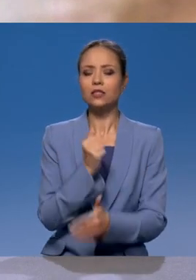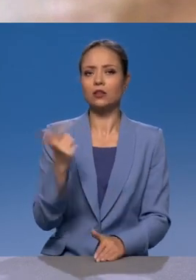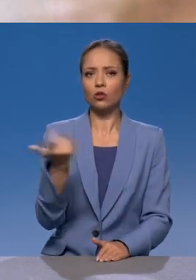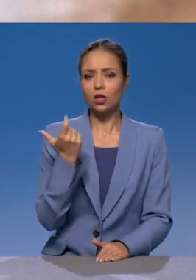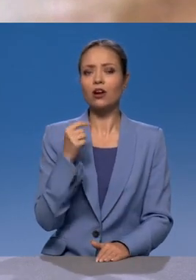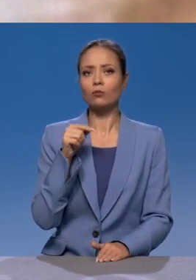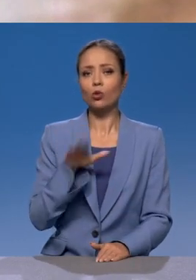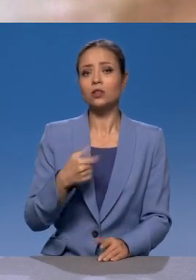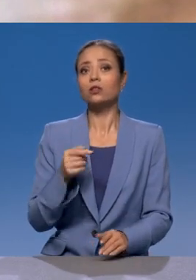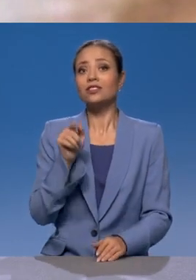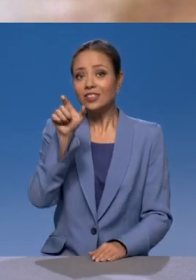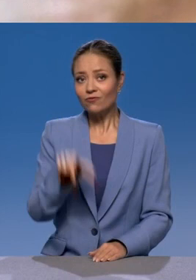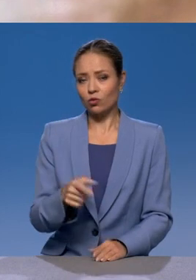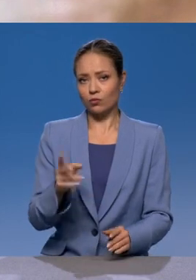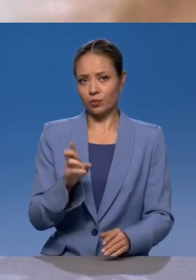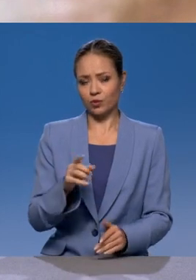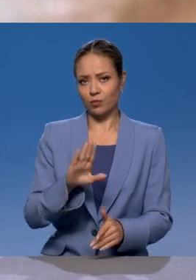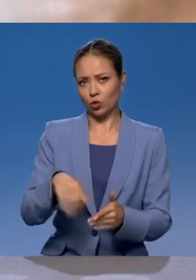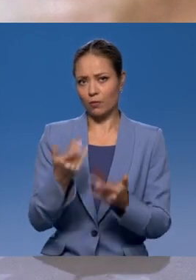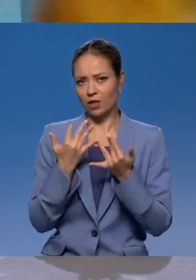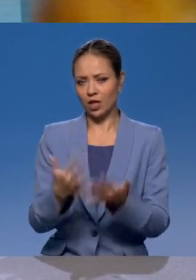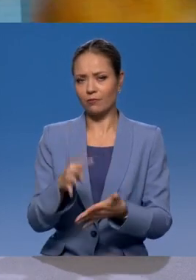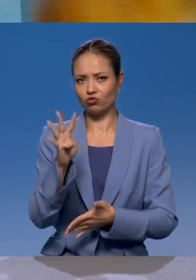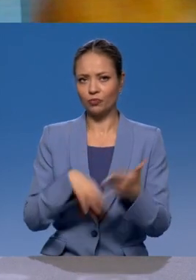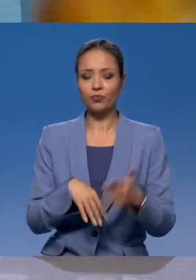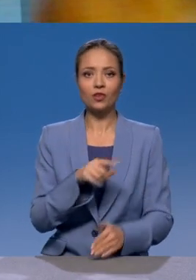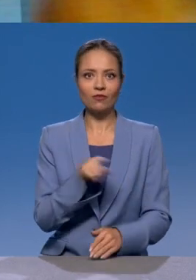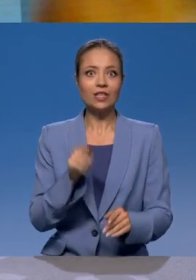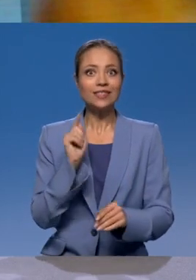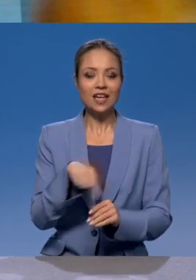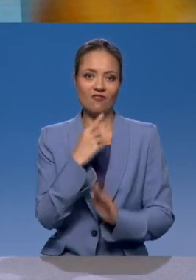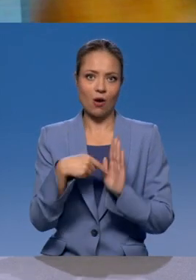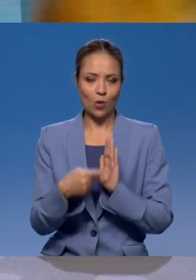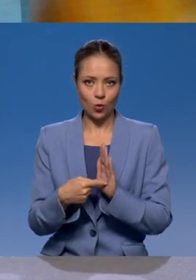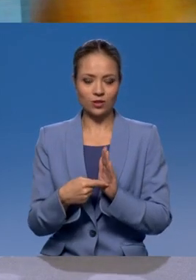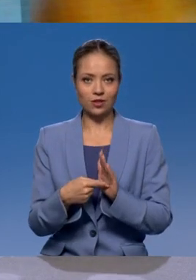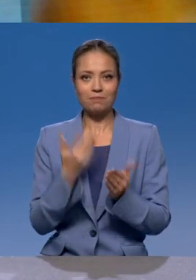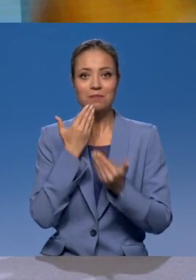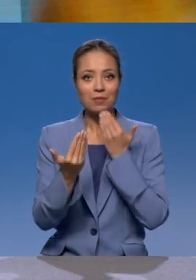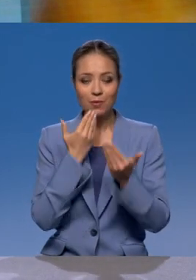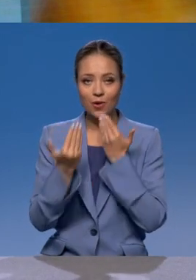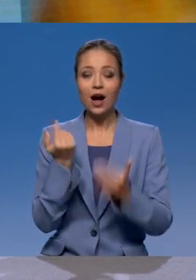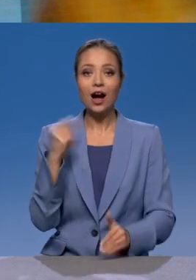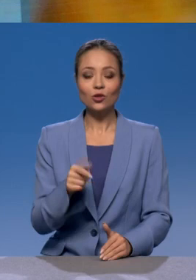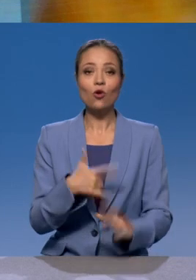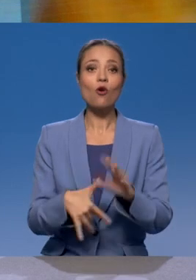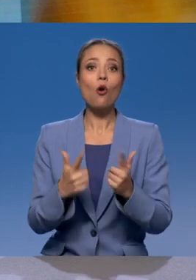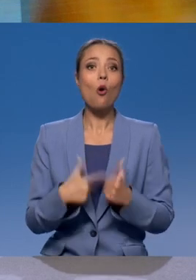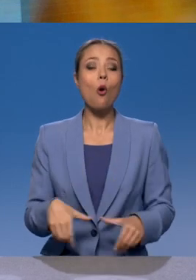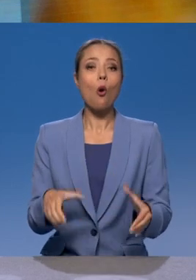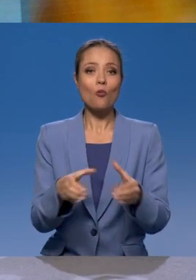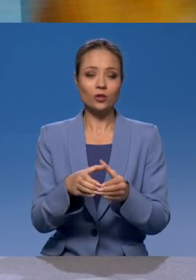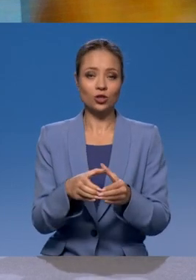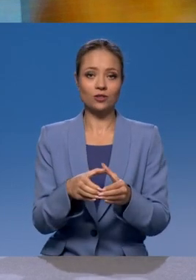штраф? Как вы думаете? Ну, вот, вы прям поставили те вопросы, которые в обществе вызывают,